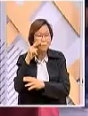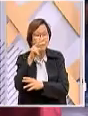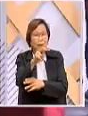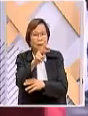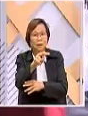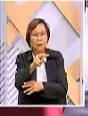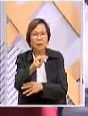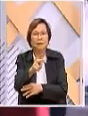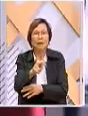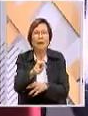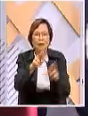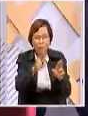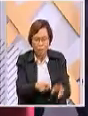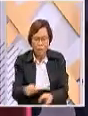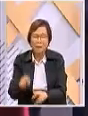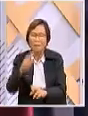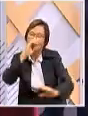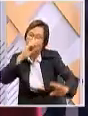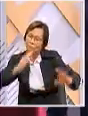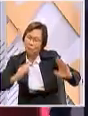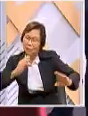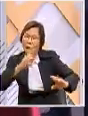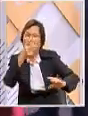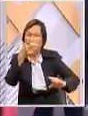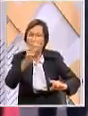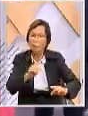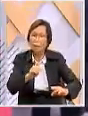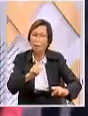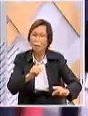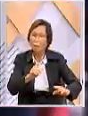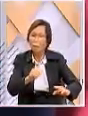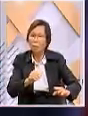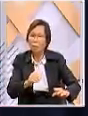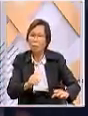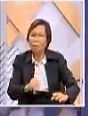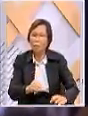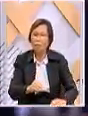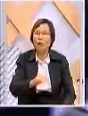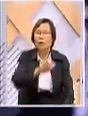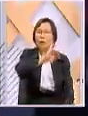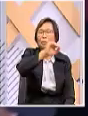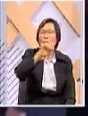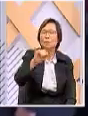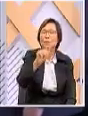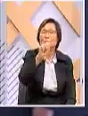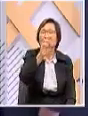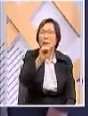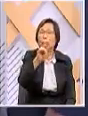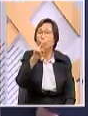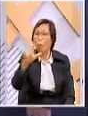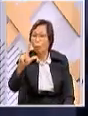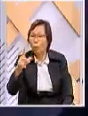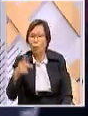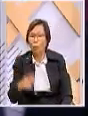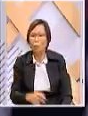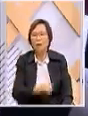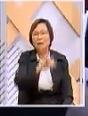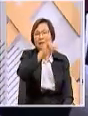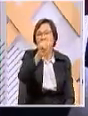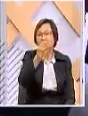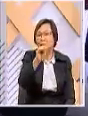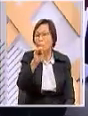antara rancangan kartun yang disediakan oleh RTM adalah Di Mana Joe Jambul. Dan kalau kita tengokkan